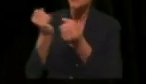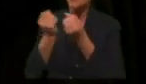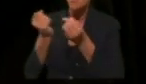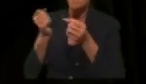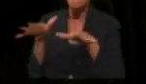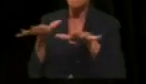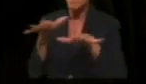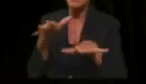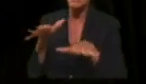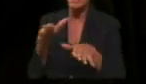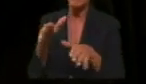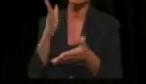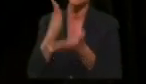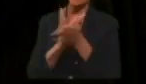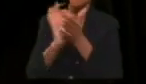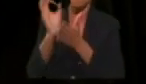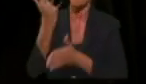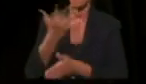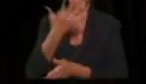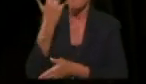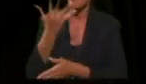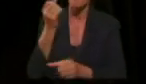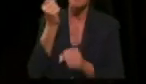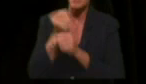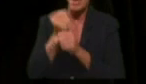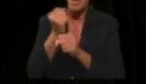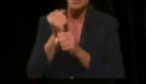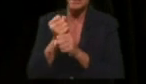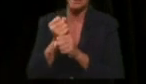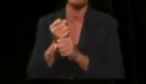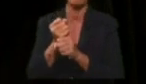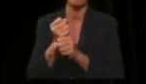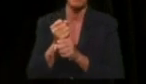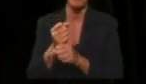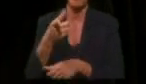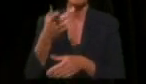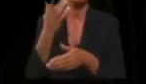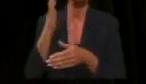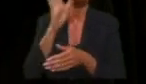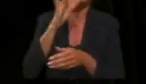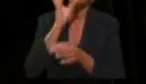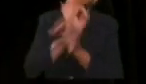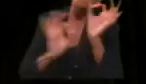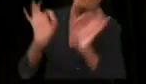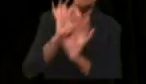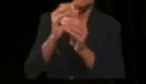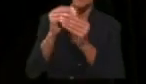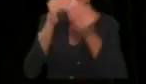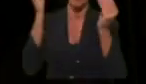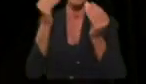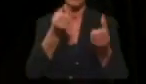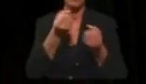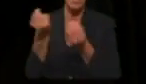którym też od blisko 5 lat pracujemy w Centrum Unijnych Projektów Transportowych, które mają poprawić rozwój